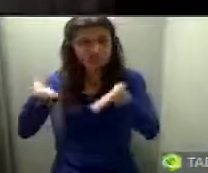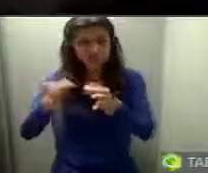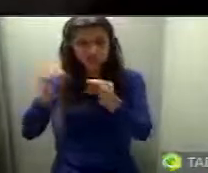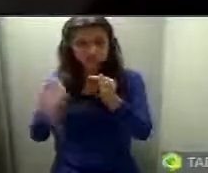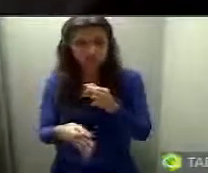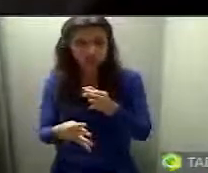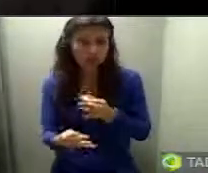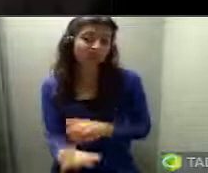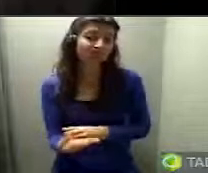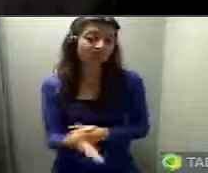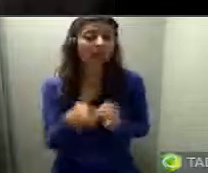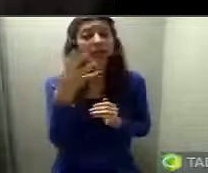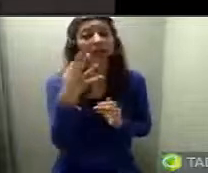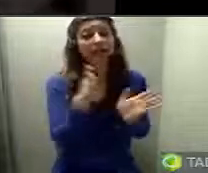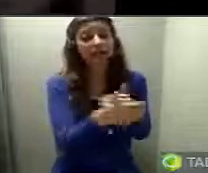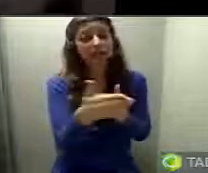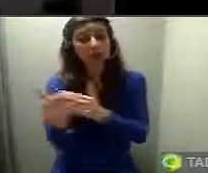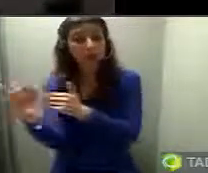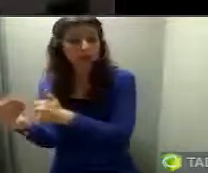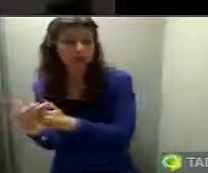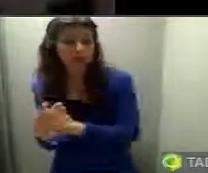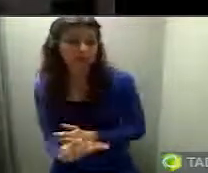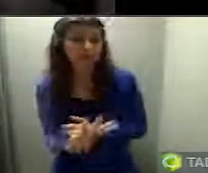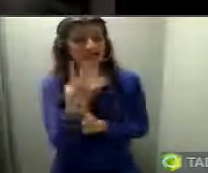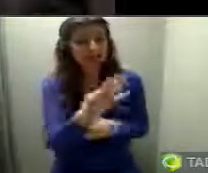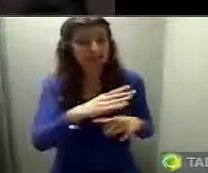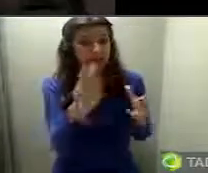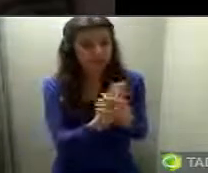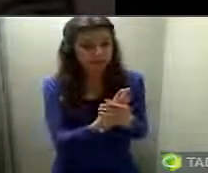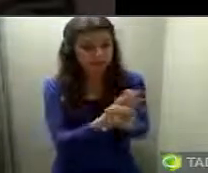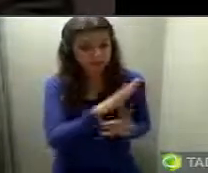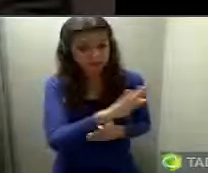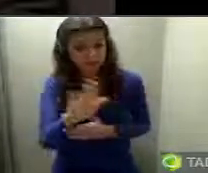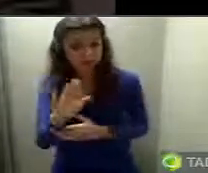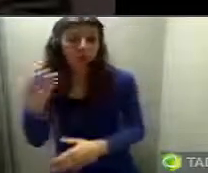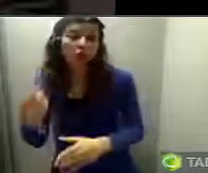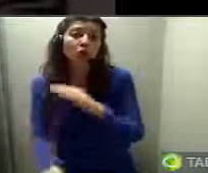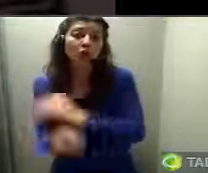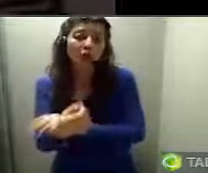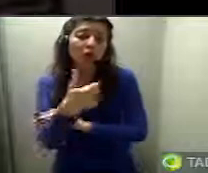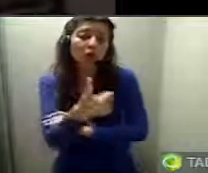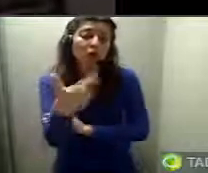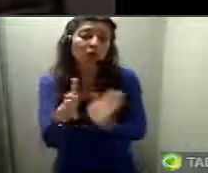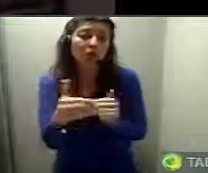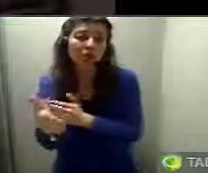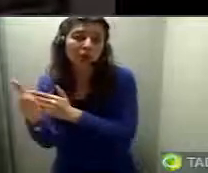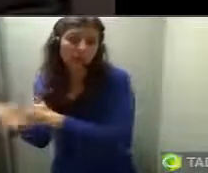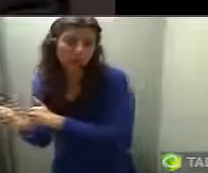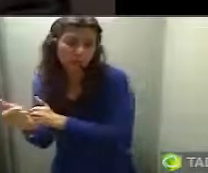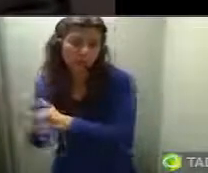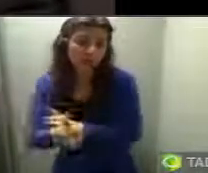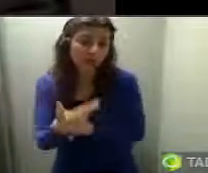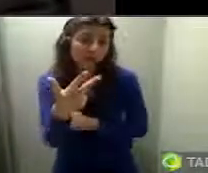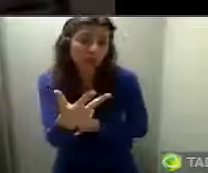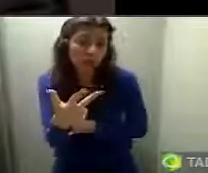catégorie, sauf une ou deux catégories qui n'ont eu que 3 ou 4 nommés parce qu'il y a des dossiers en nombre inférieur. Et